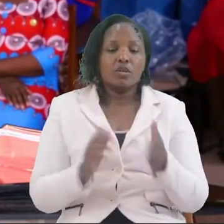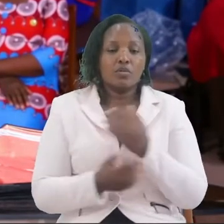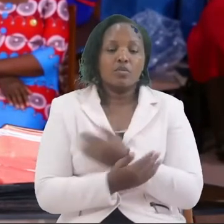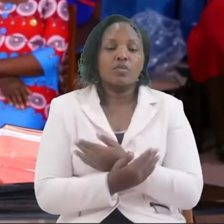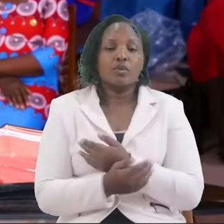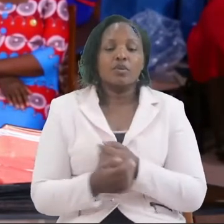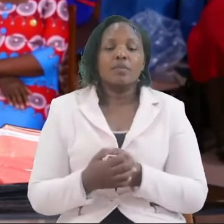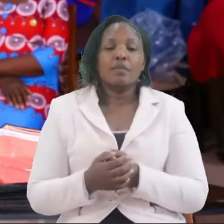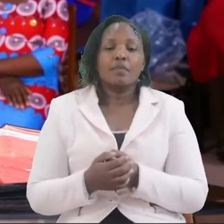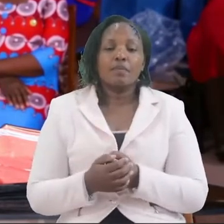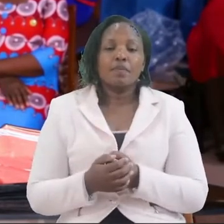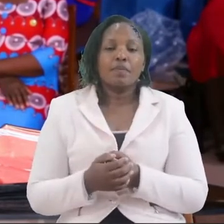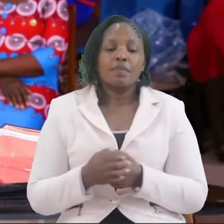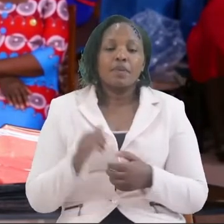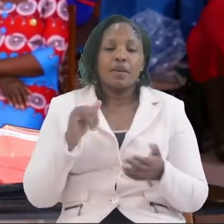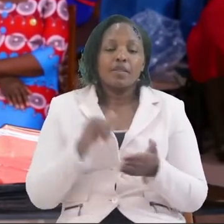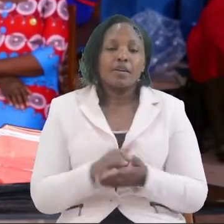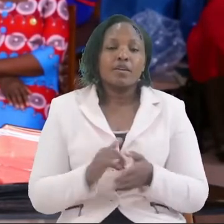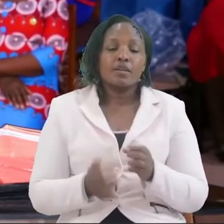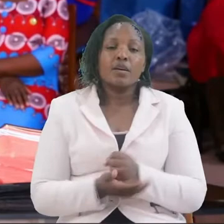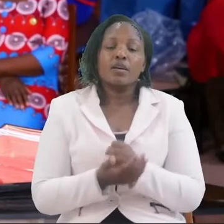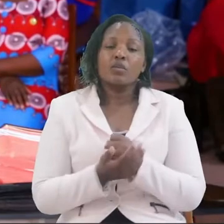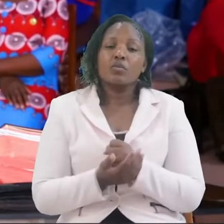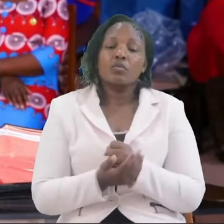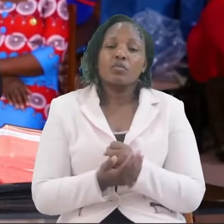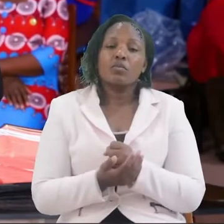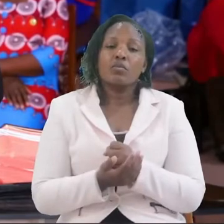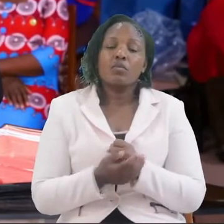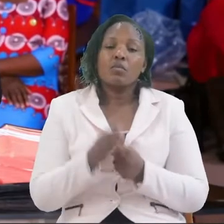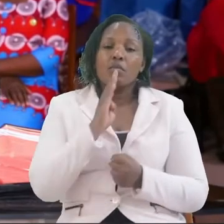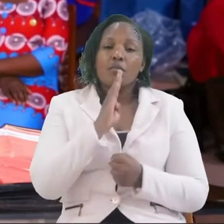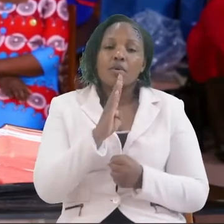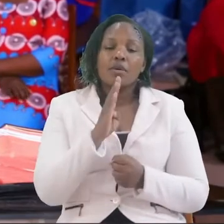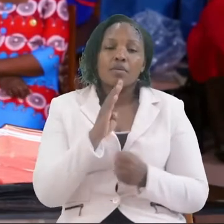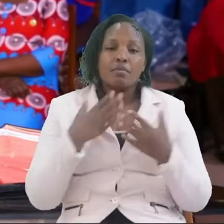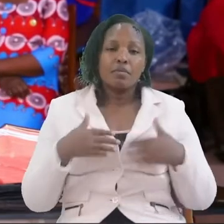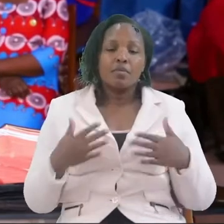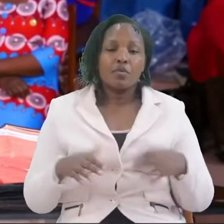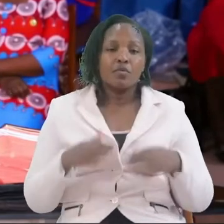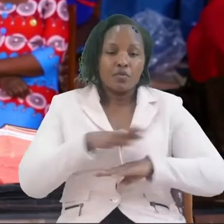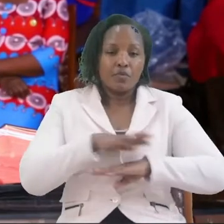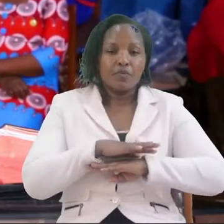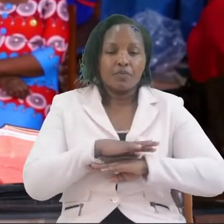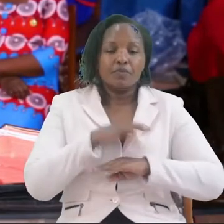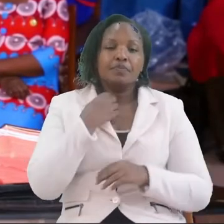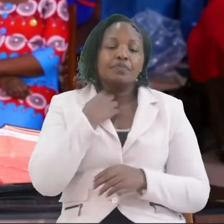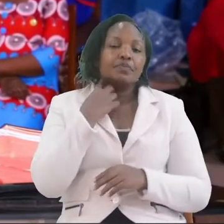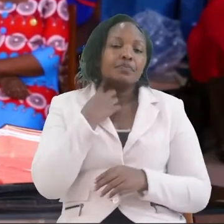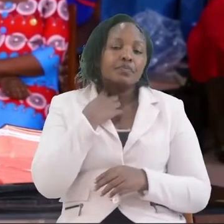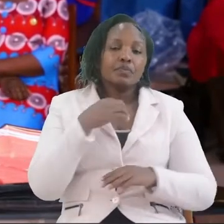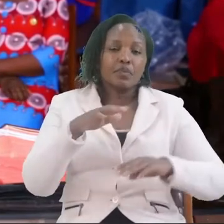leo ambayo inaweza kutusaidia kuwa watu wa kurithika, kurithika